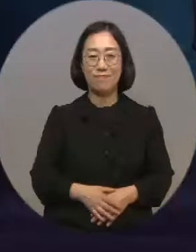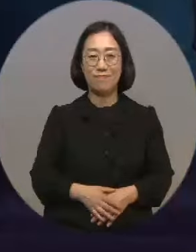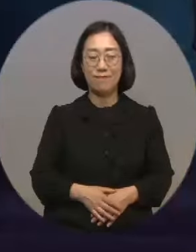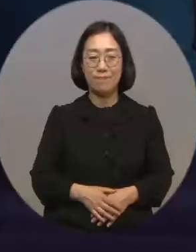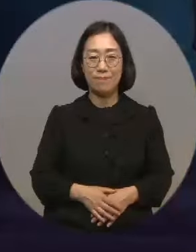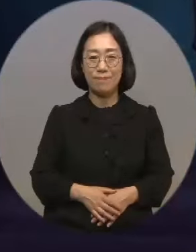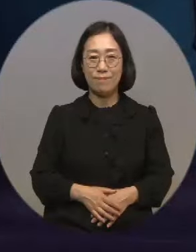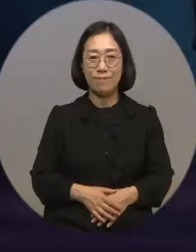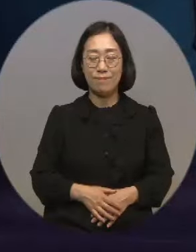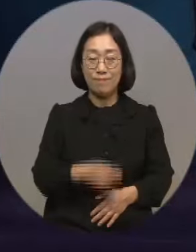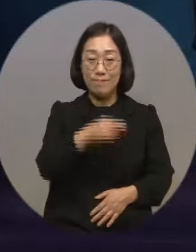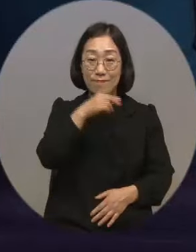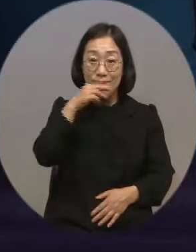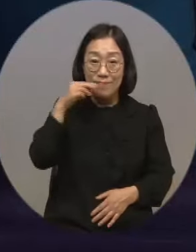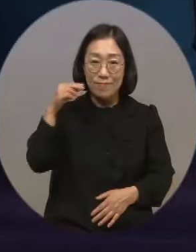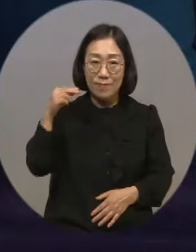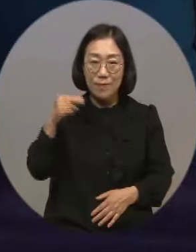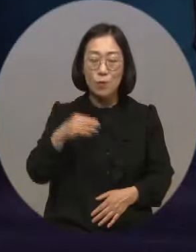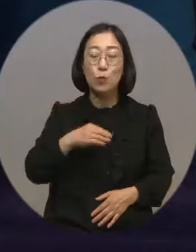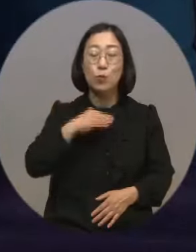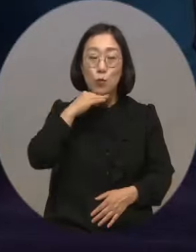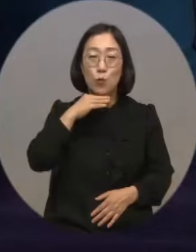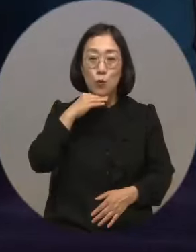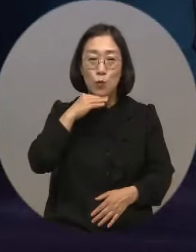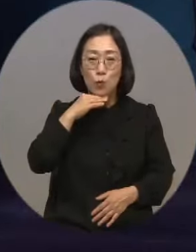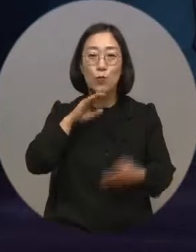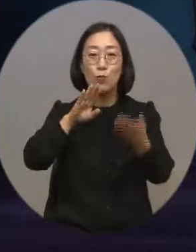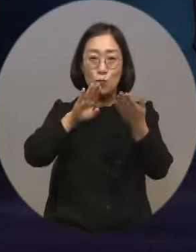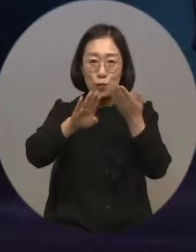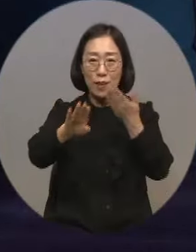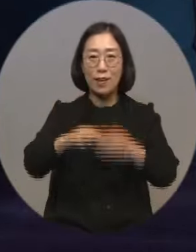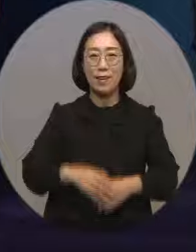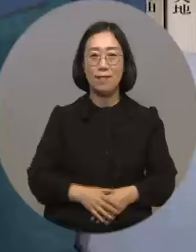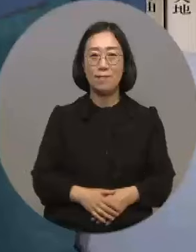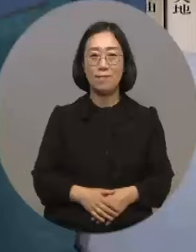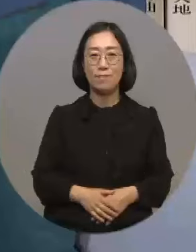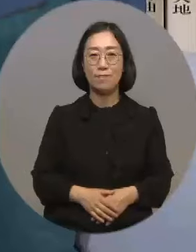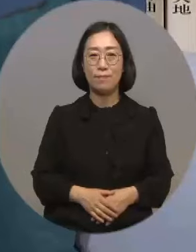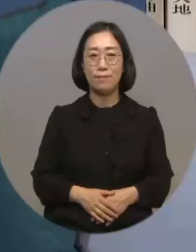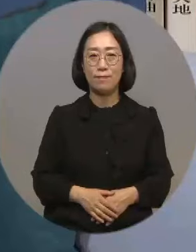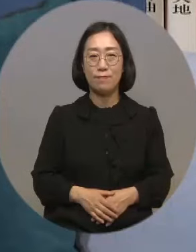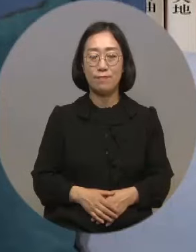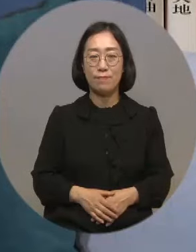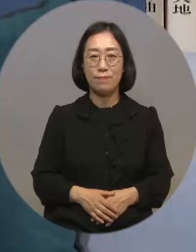그래서 저희가 술을 조금 있다가 야, 아니